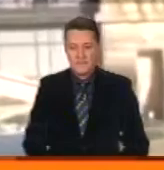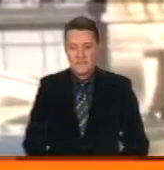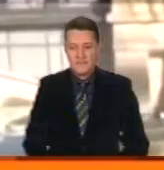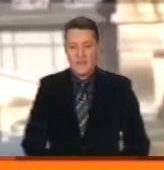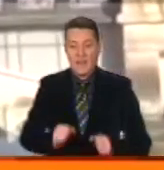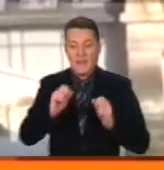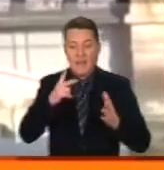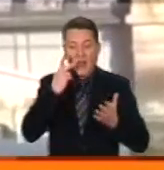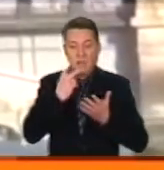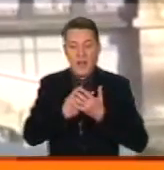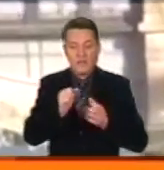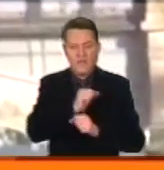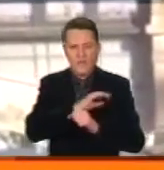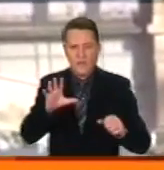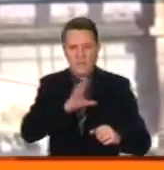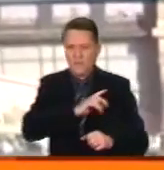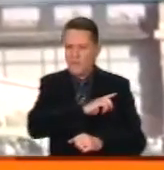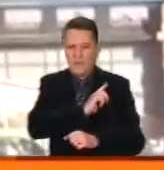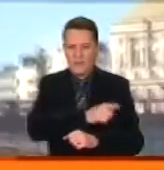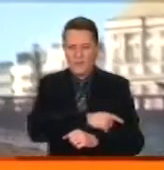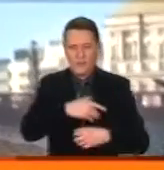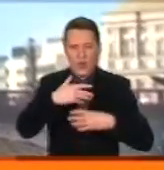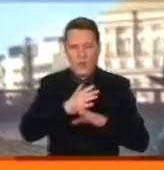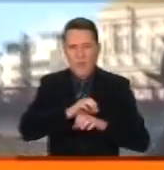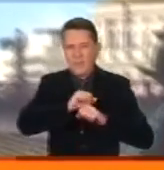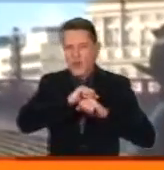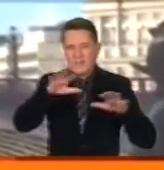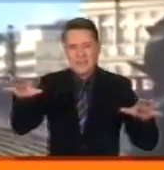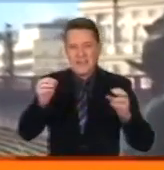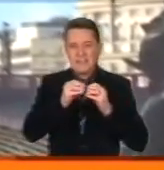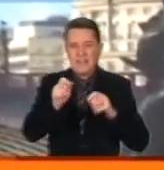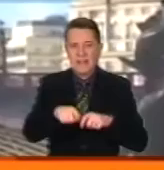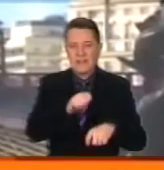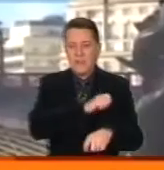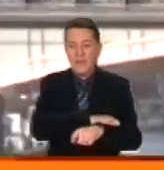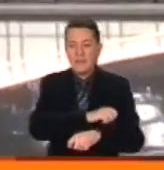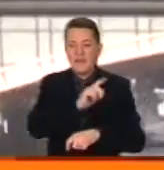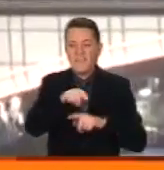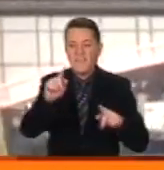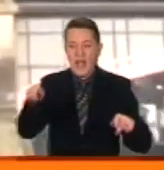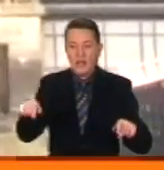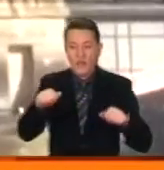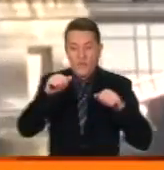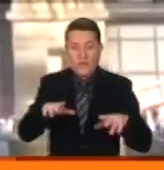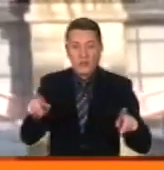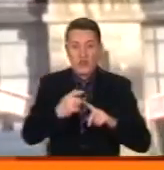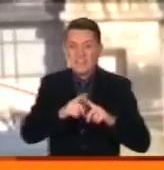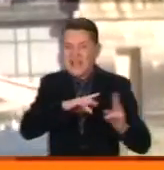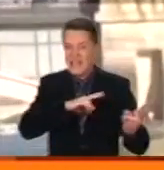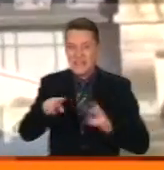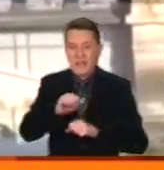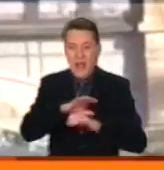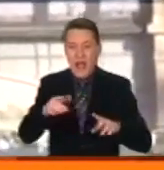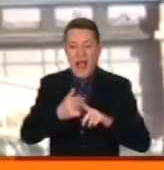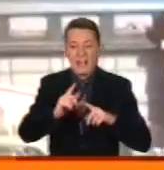Як бачимо з кадрів, вибух був досить потужним, а уламки розлетілися на десятки метрів. Дехто з місцевих вирішив, що це теракт. Утім, це